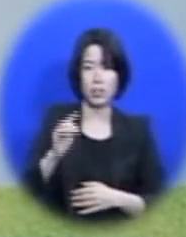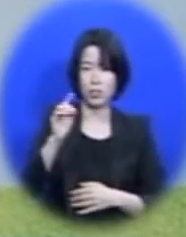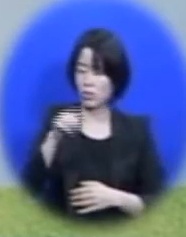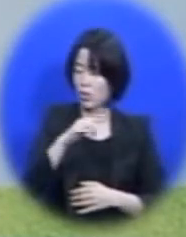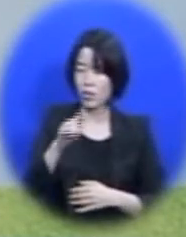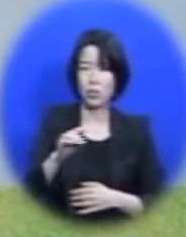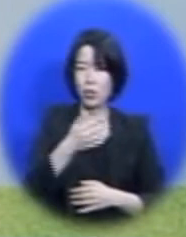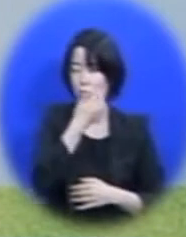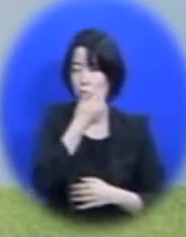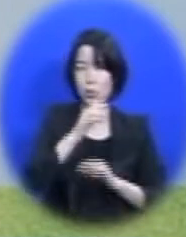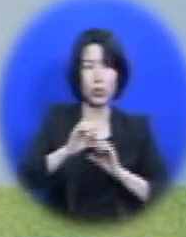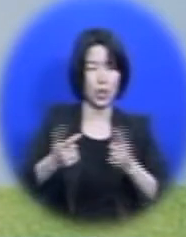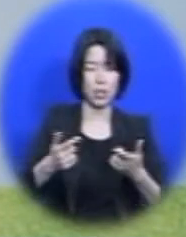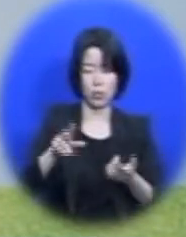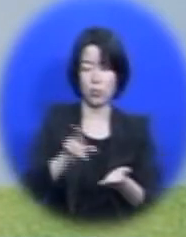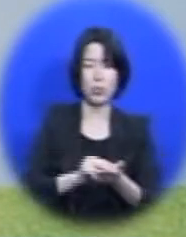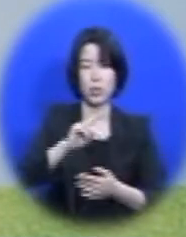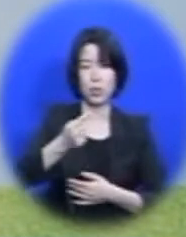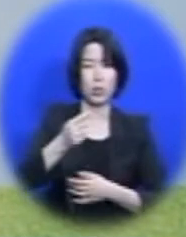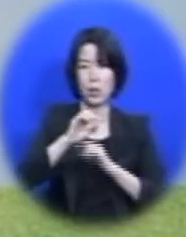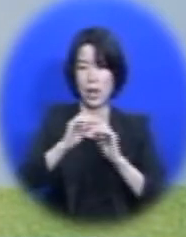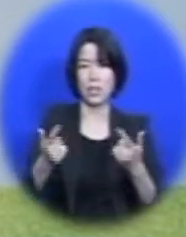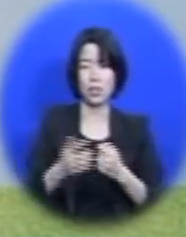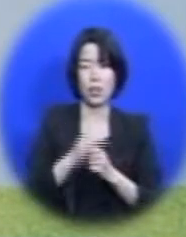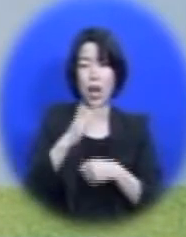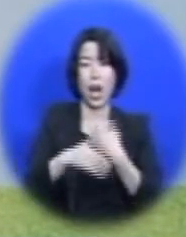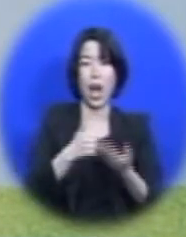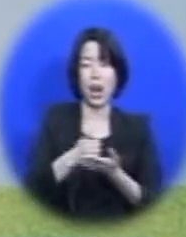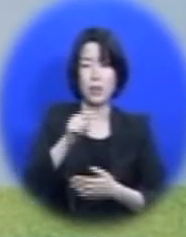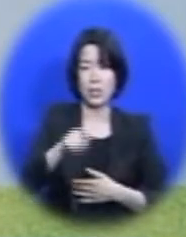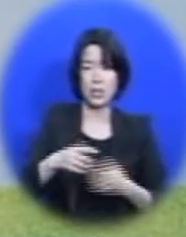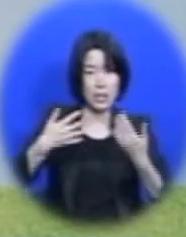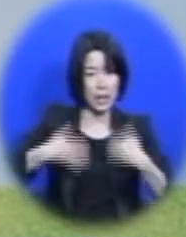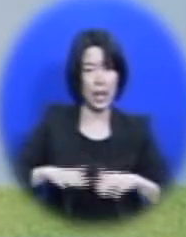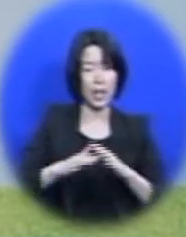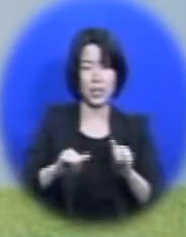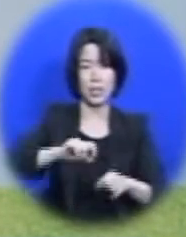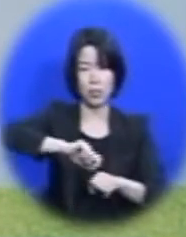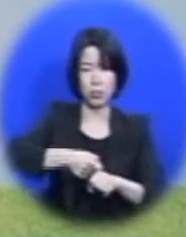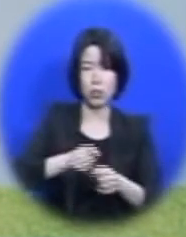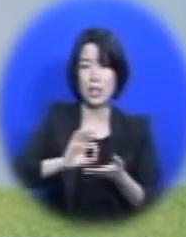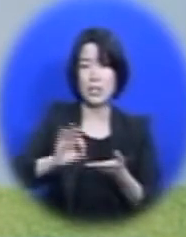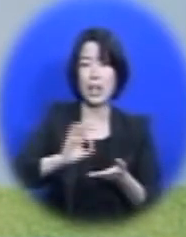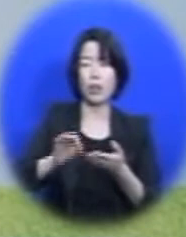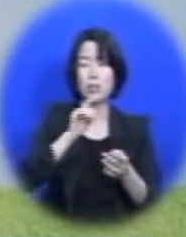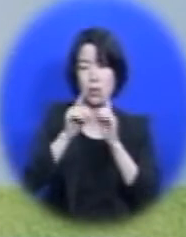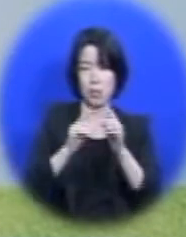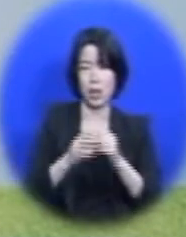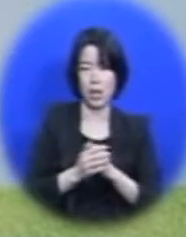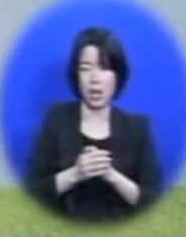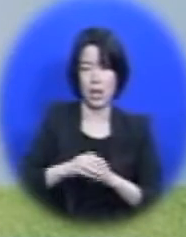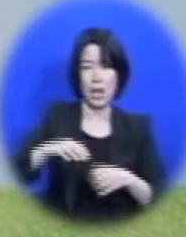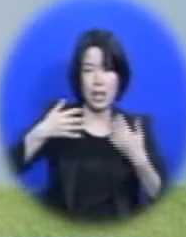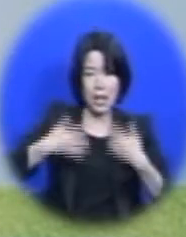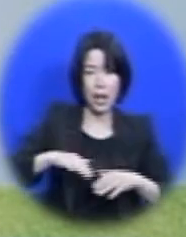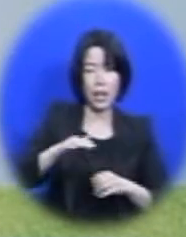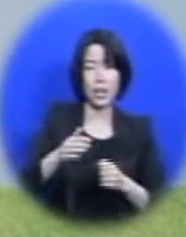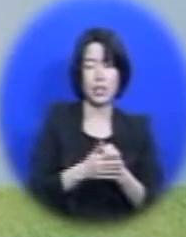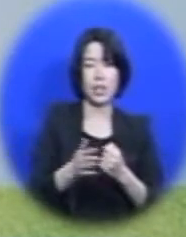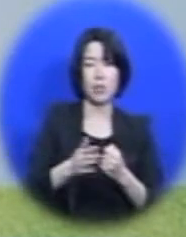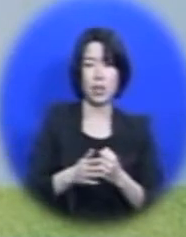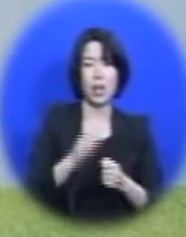부끄러운 것도 아니고 문제도 아닙니다. 하나님이 그 약한 자를 일부러 쓰신다고 그랬었죠. 약하니까 하나님을